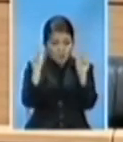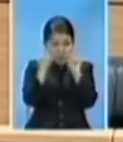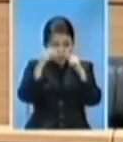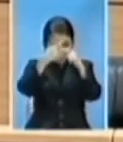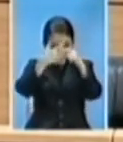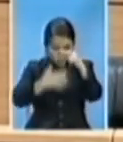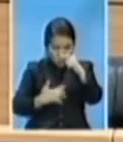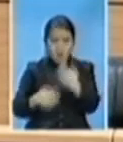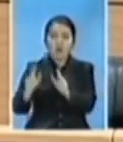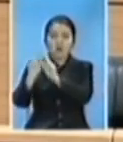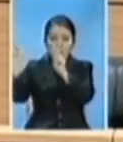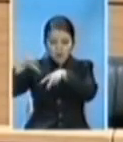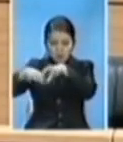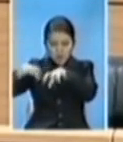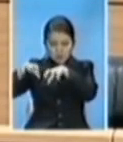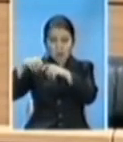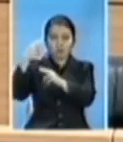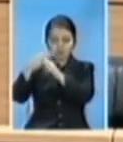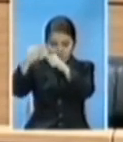มการบริหารหลายคน